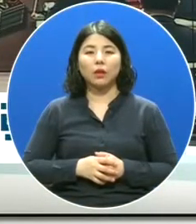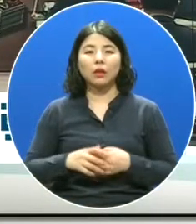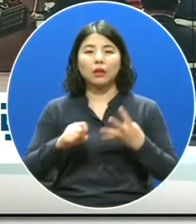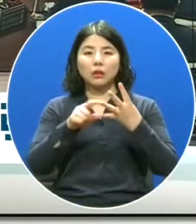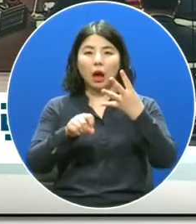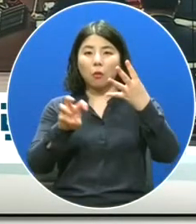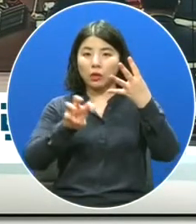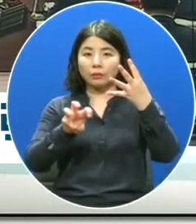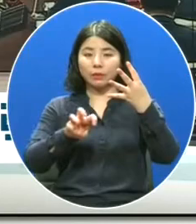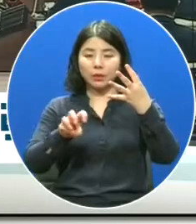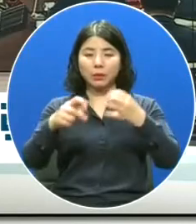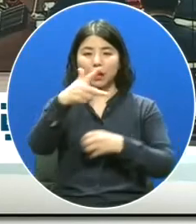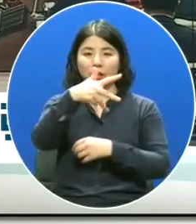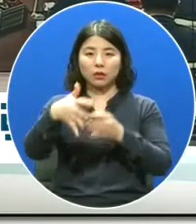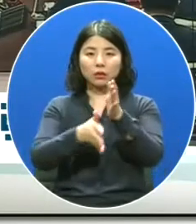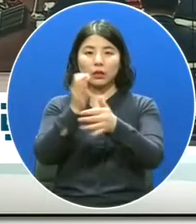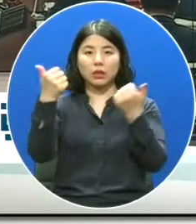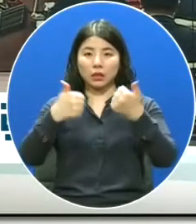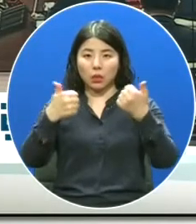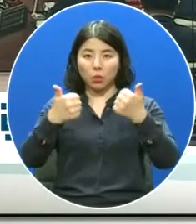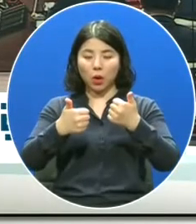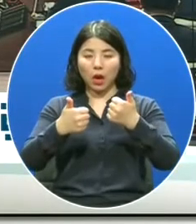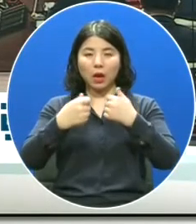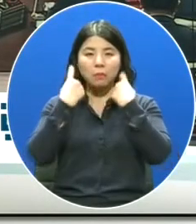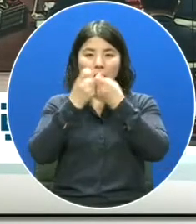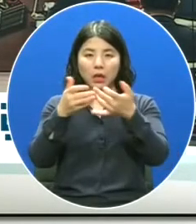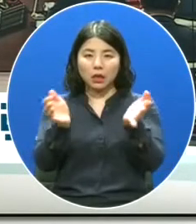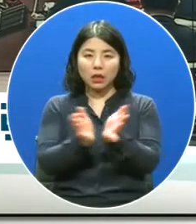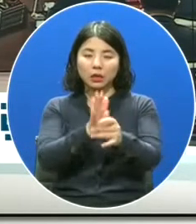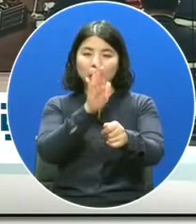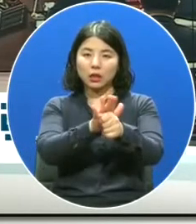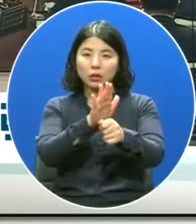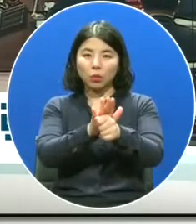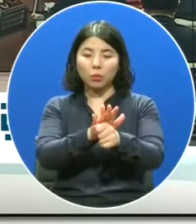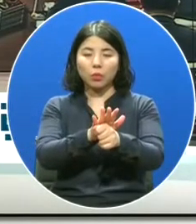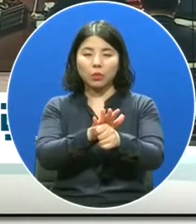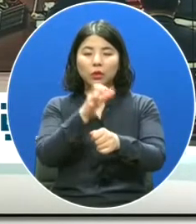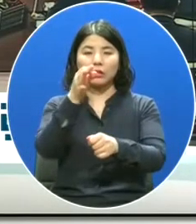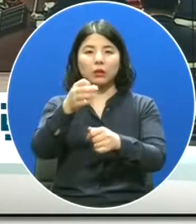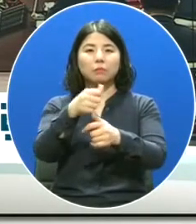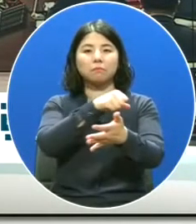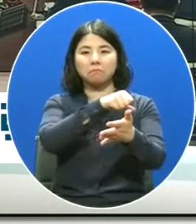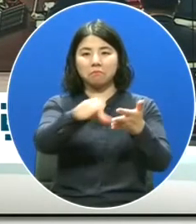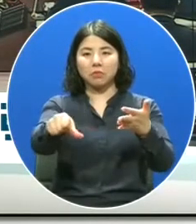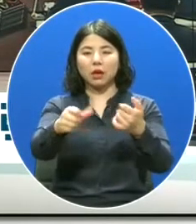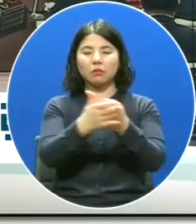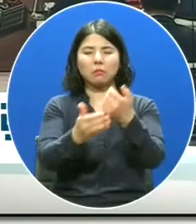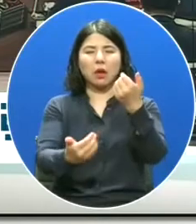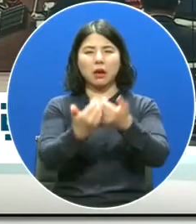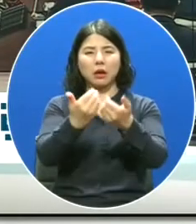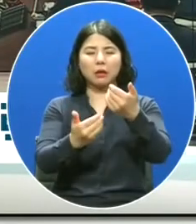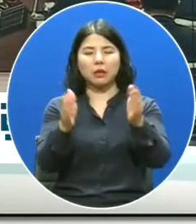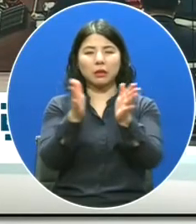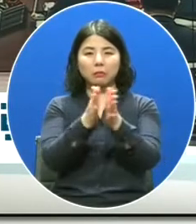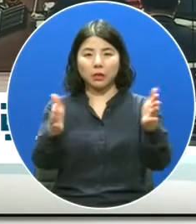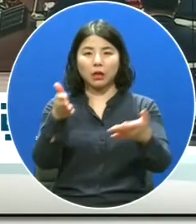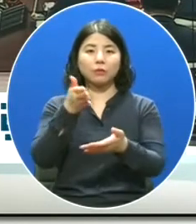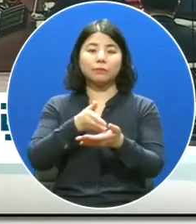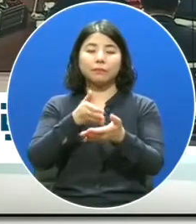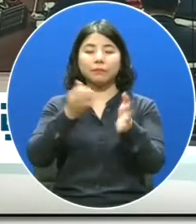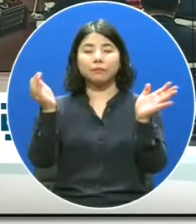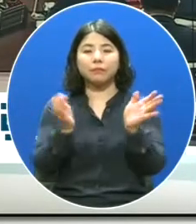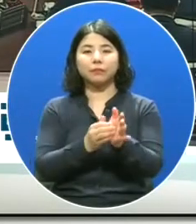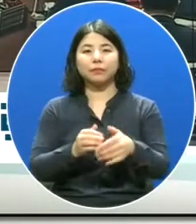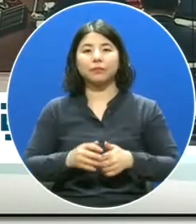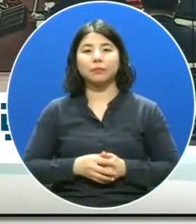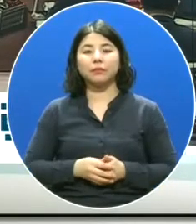4월 30일에는 제천시 의회가 민간단체에 지원하는 보조금을 삭감하면서 갈등이 빚어지고 있다는 뉴스가